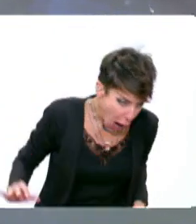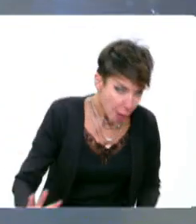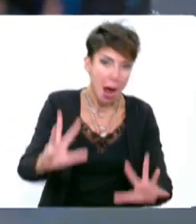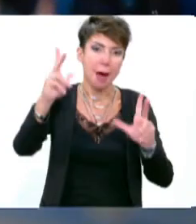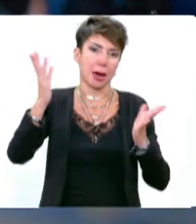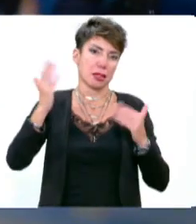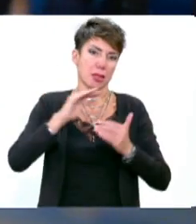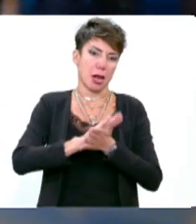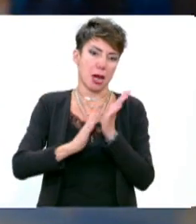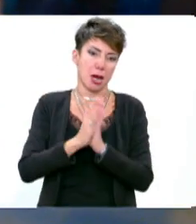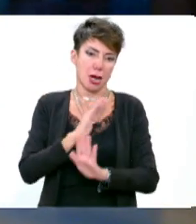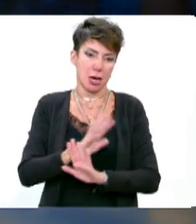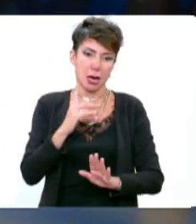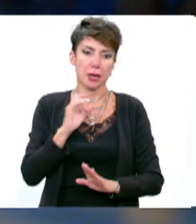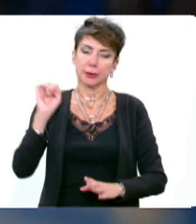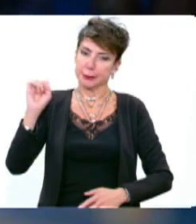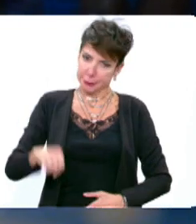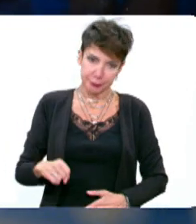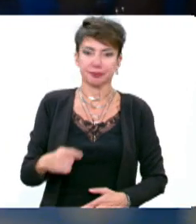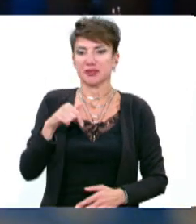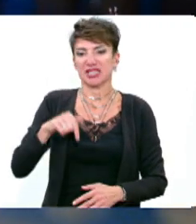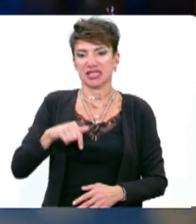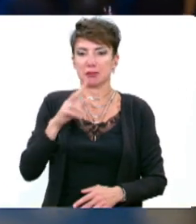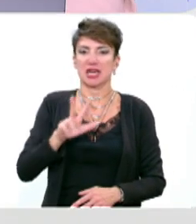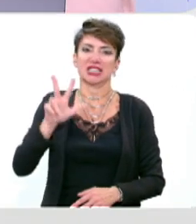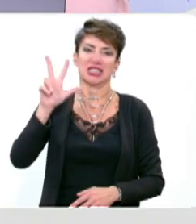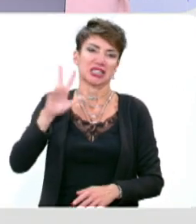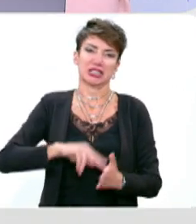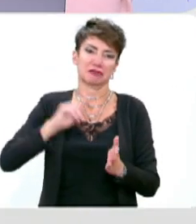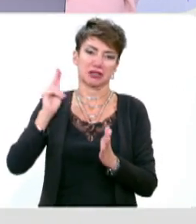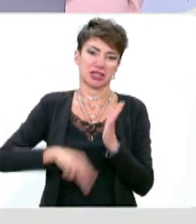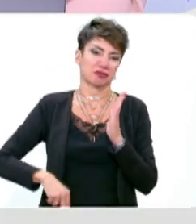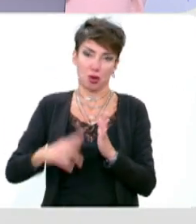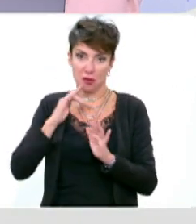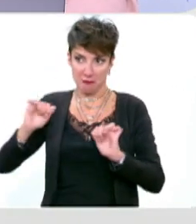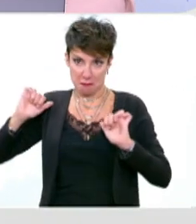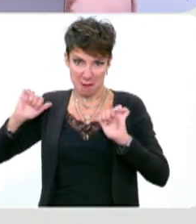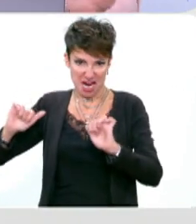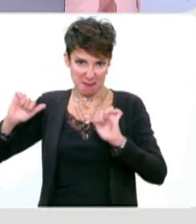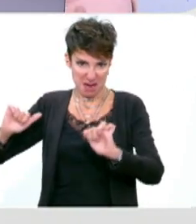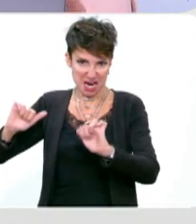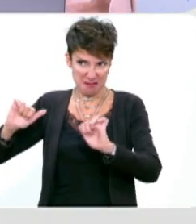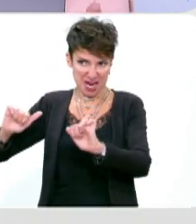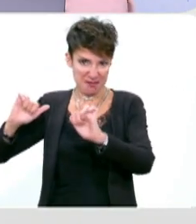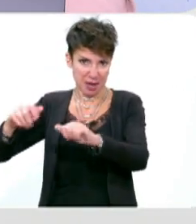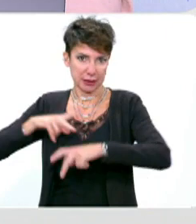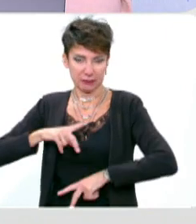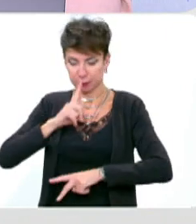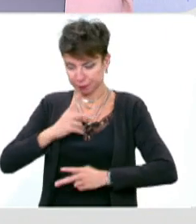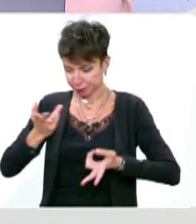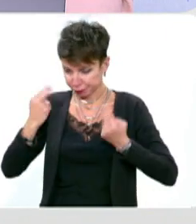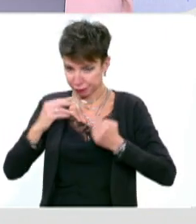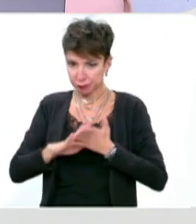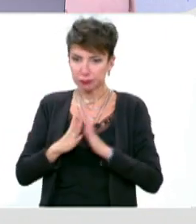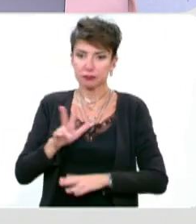συμβολαιογράφων αυτό αποφασίστηκε αντώνη σήμερα από τους συμβολαιογράφους αυτό που μένει τώρα είναι να επικυρωθεί αυτή η απόφαση α μετά από έκτακτη γενική